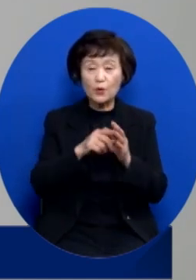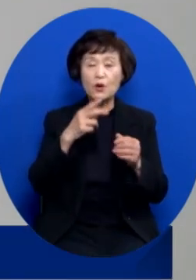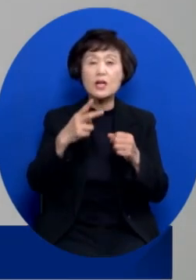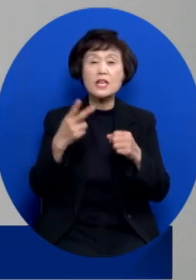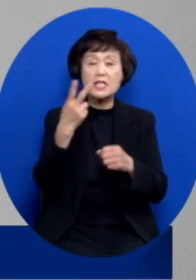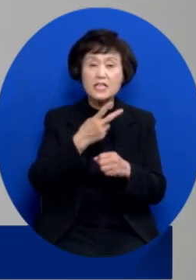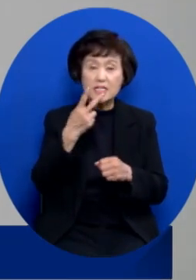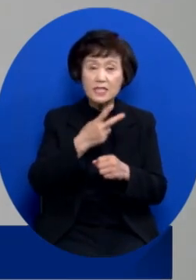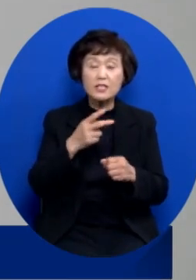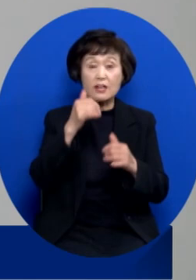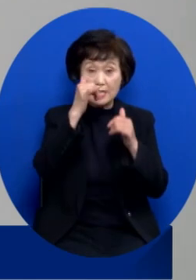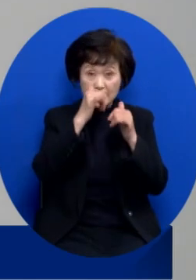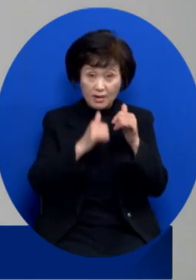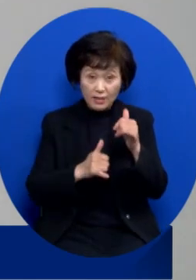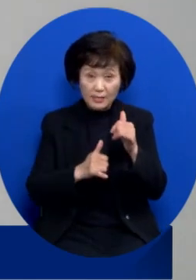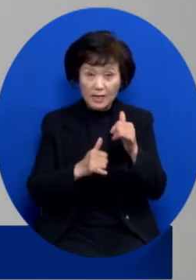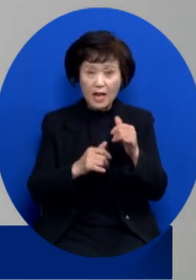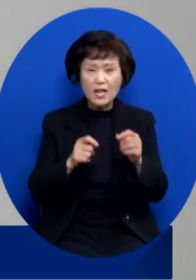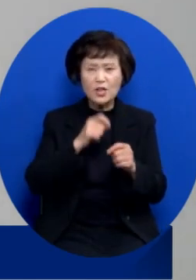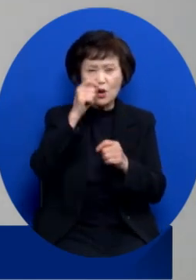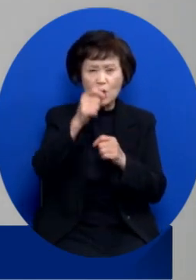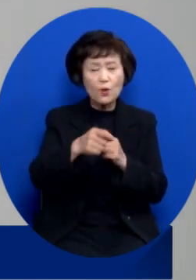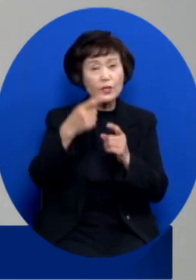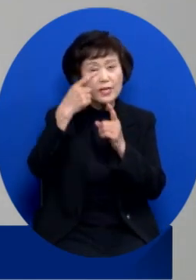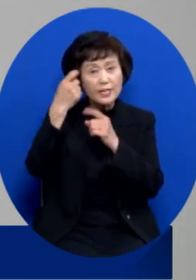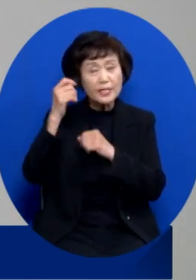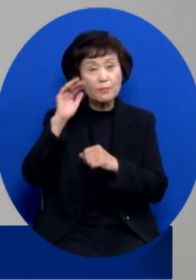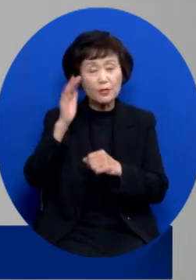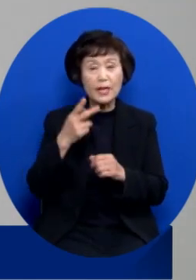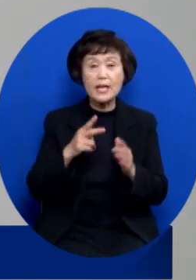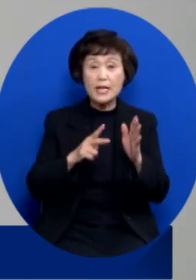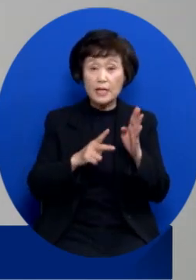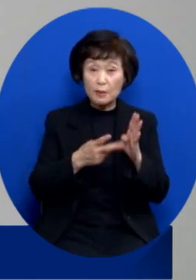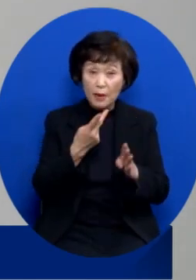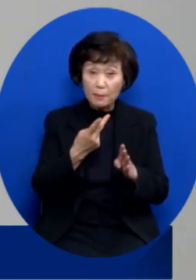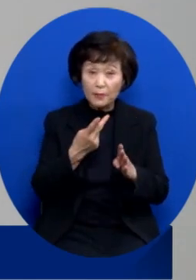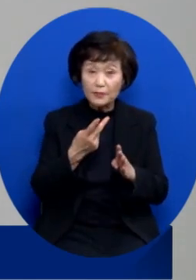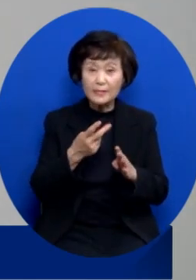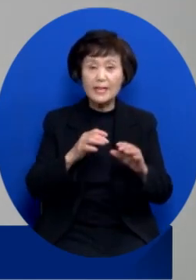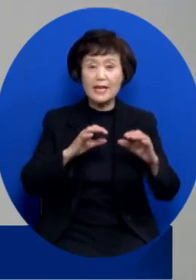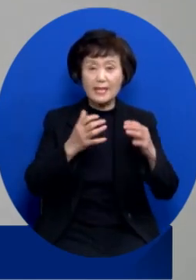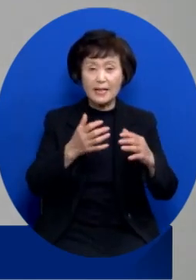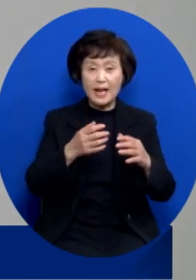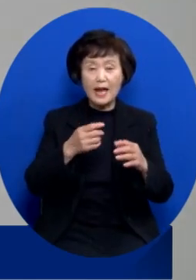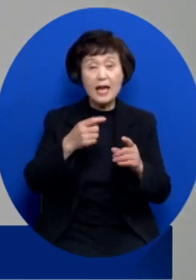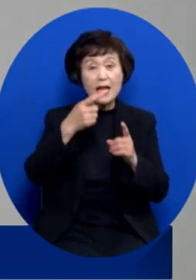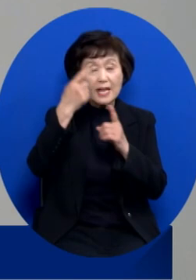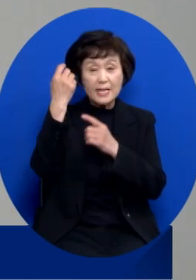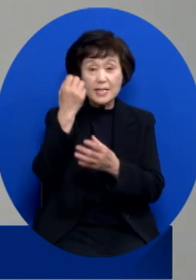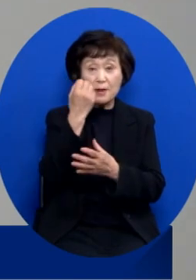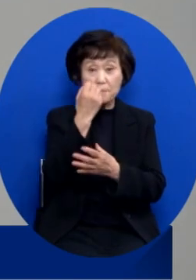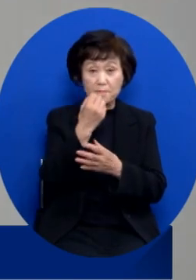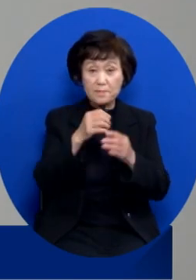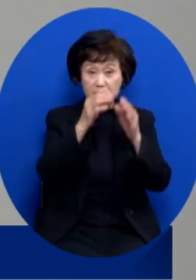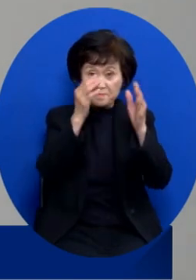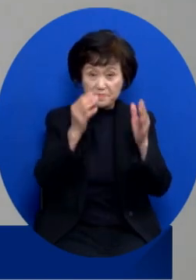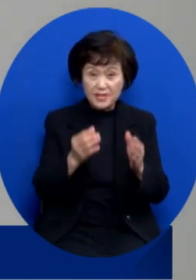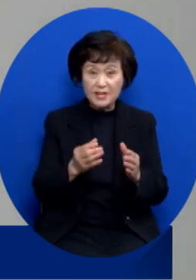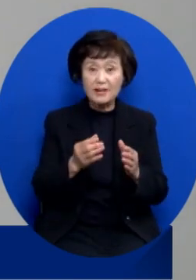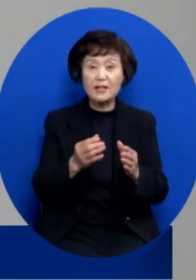역사에 영원히 기념될 200번째 나라 기념비를